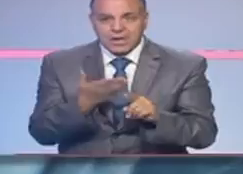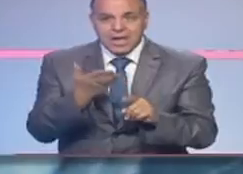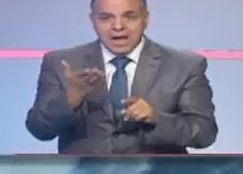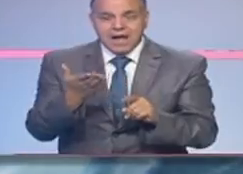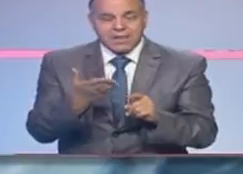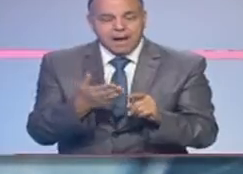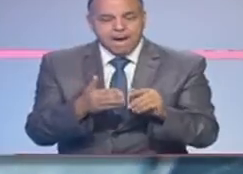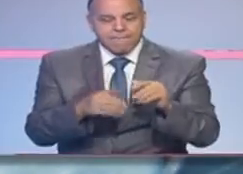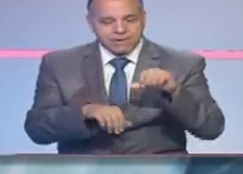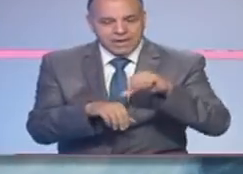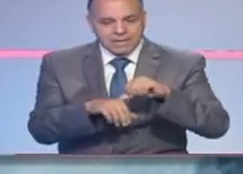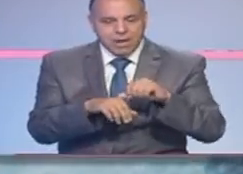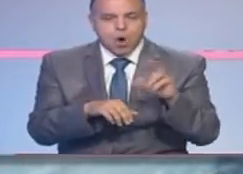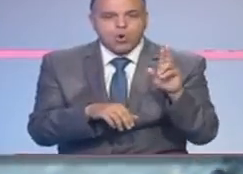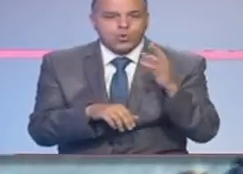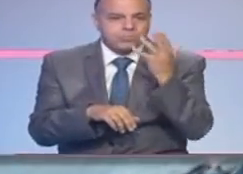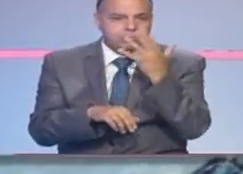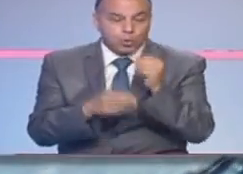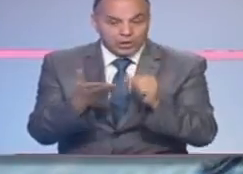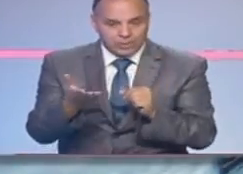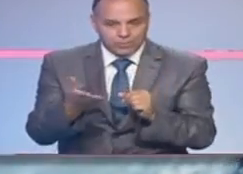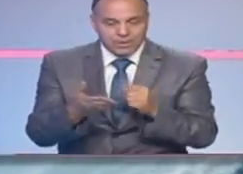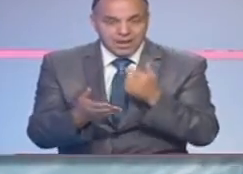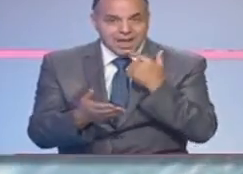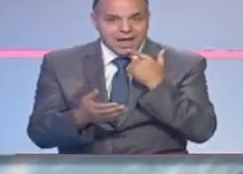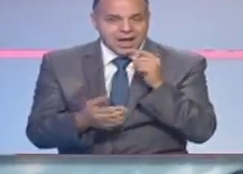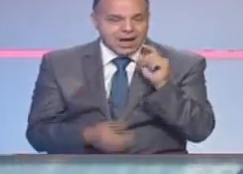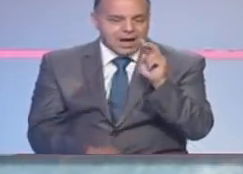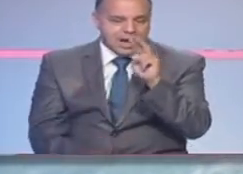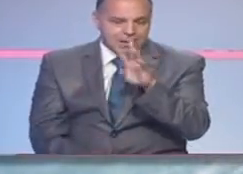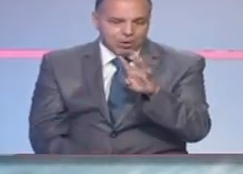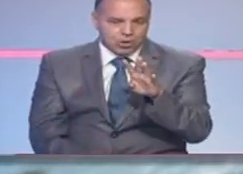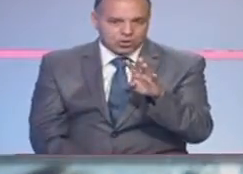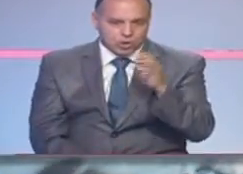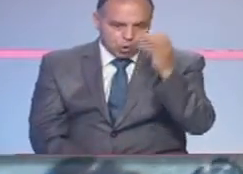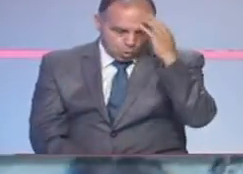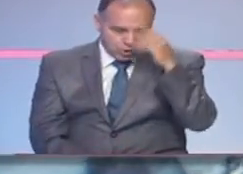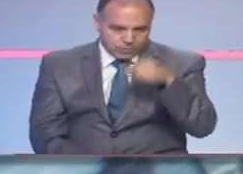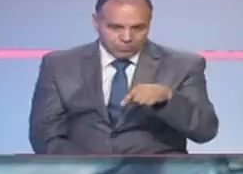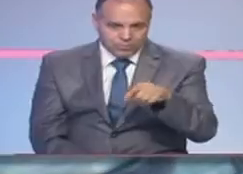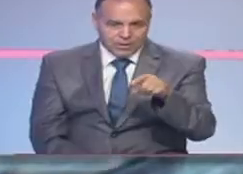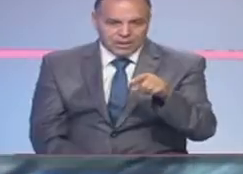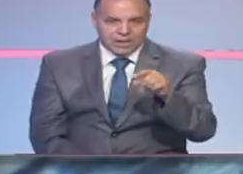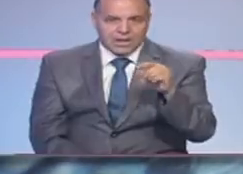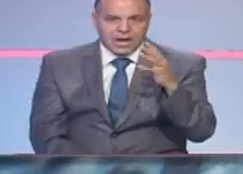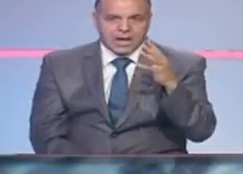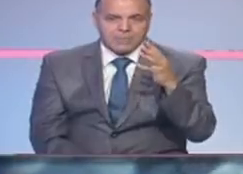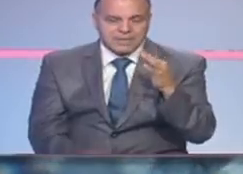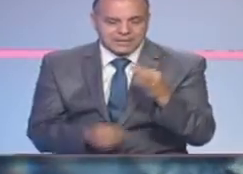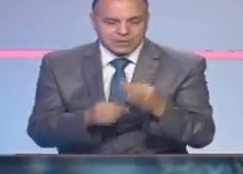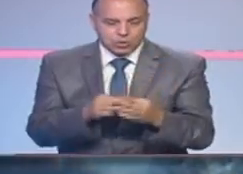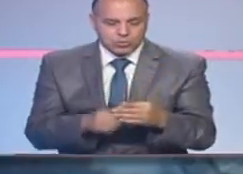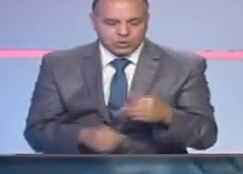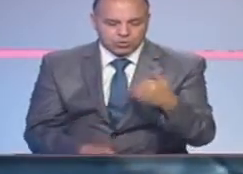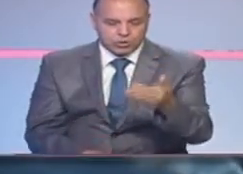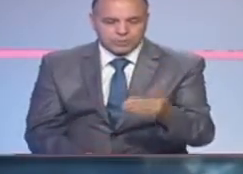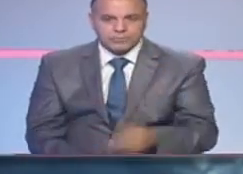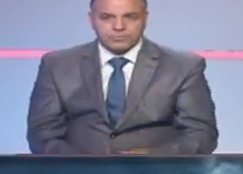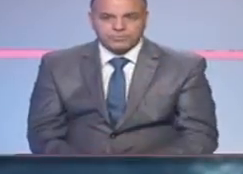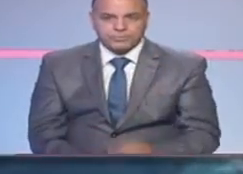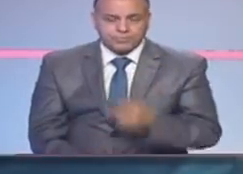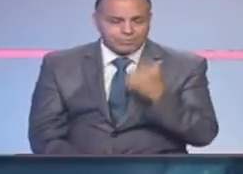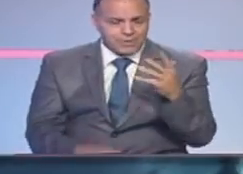ستقام بالعاصمه الروانديه كالي من الرابعه والعشرين من الجاري الى الخامس من سبتمبر المقبل